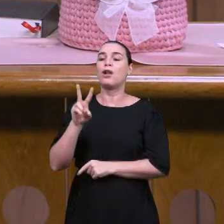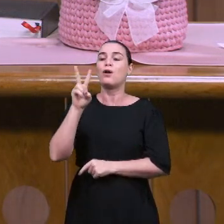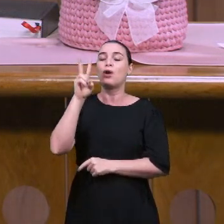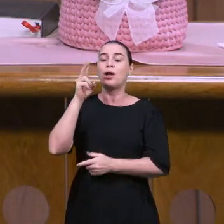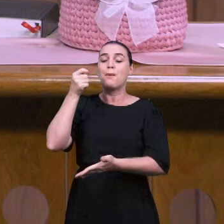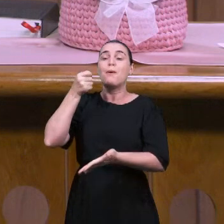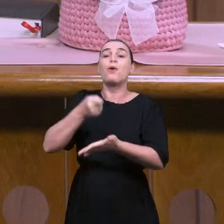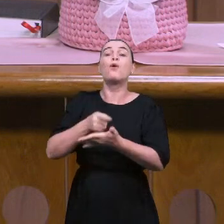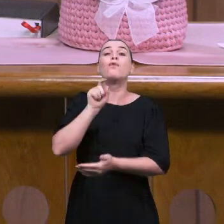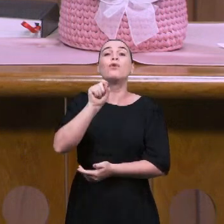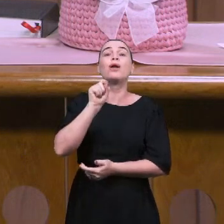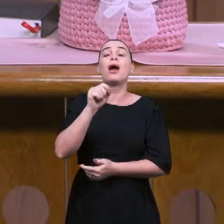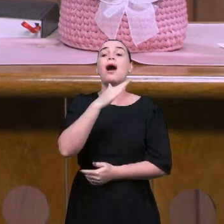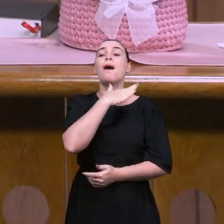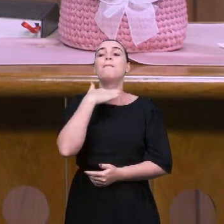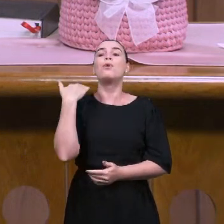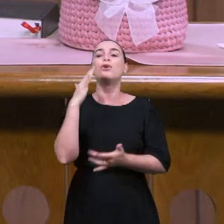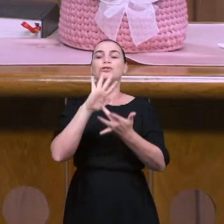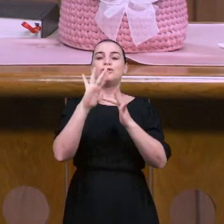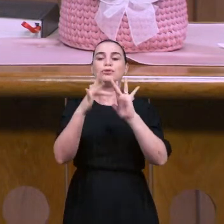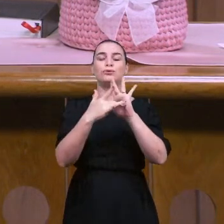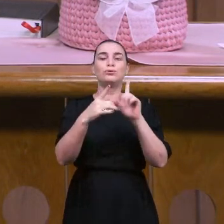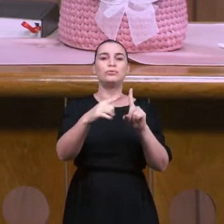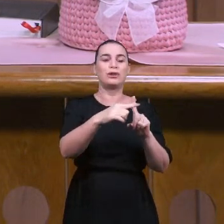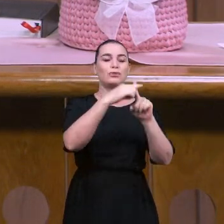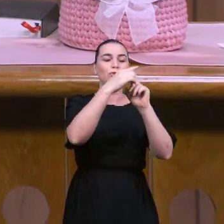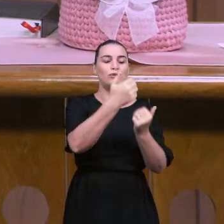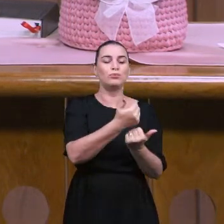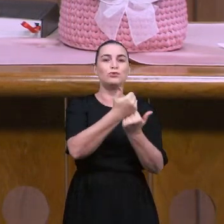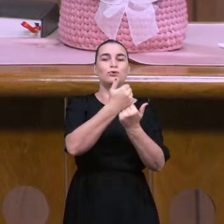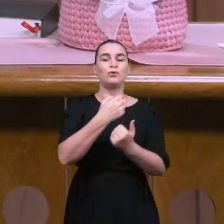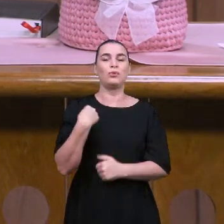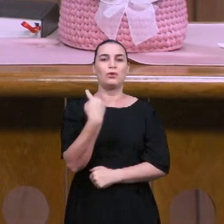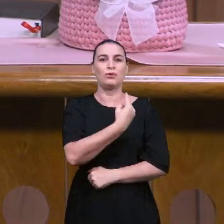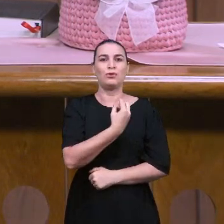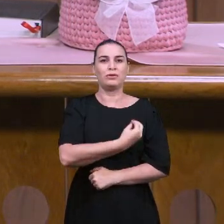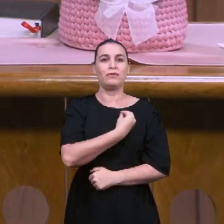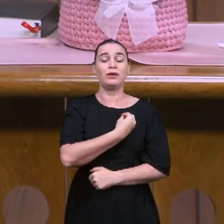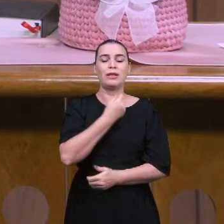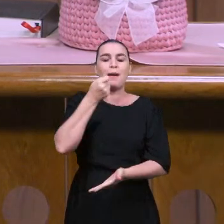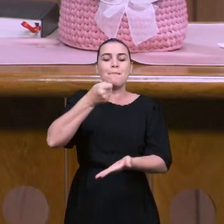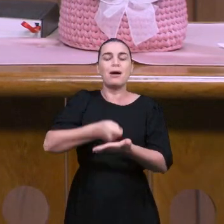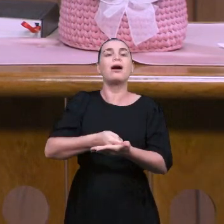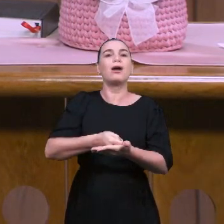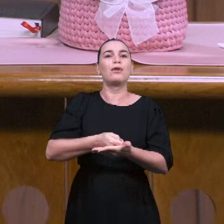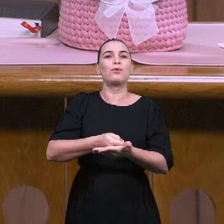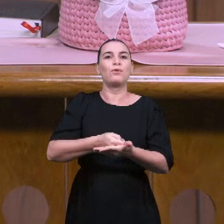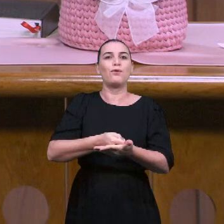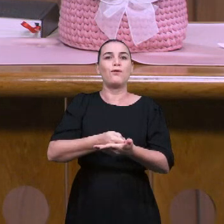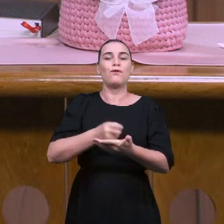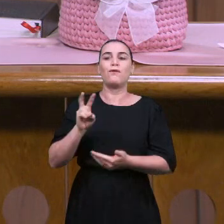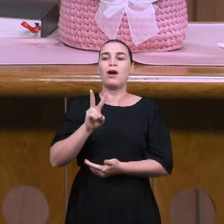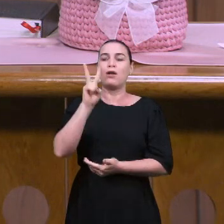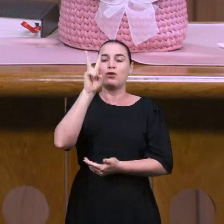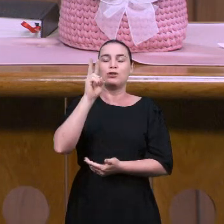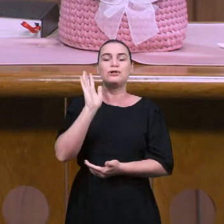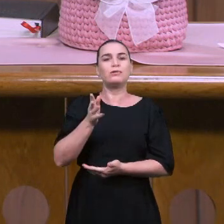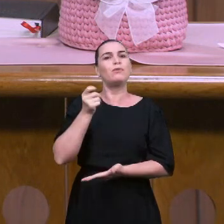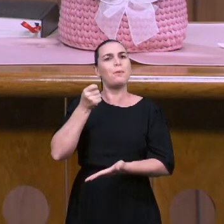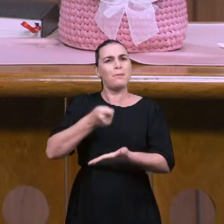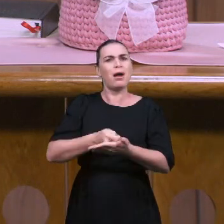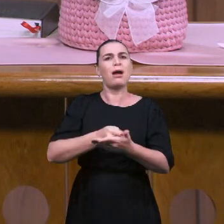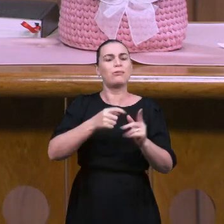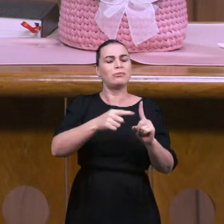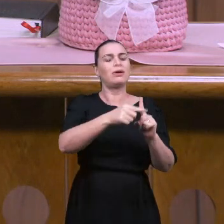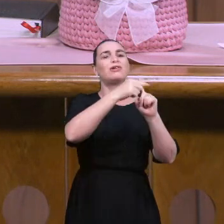payons, c'est la mort de Jésus. Regardez ici, c'est payé. Donc, nous vivons ce